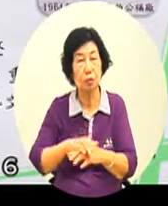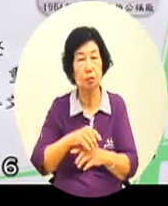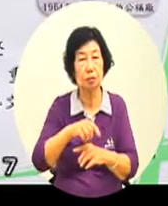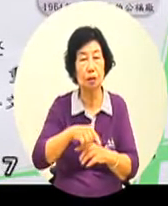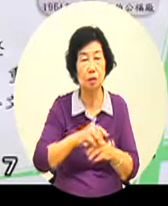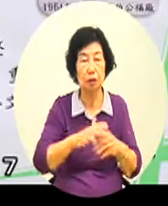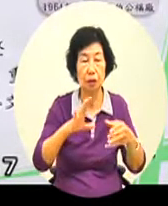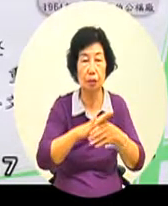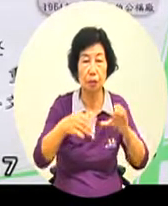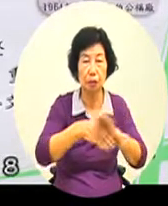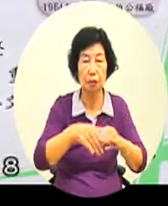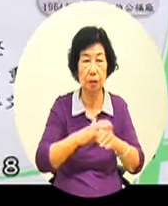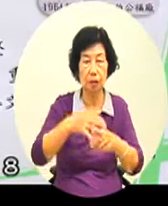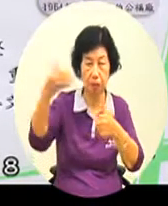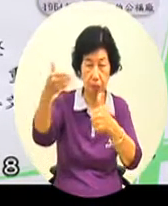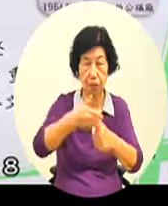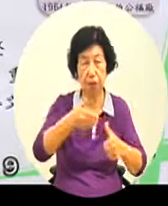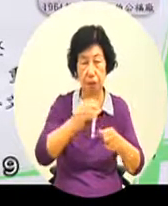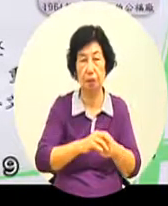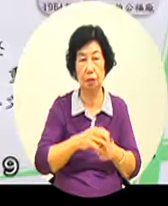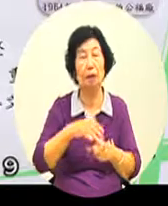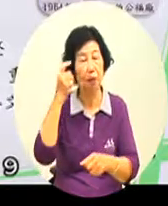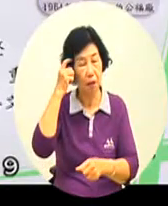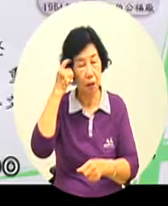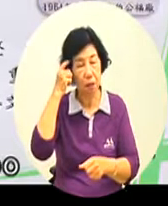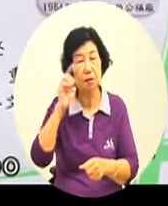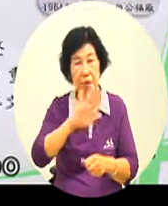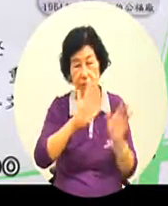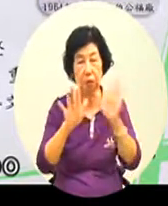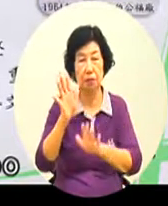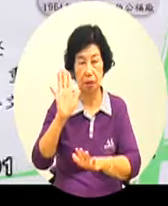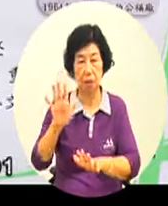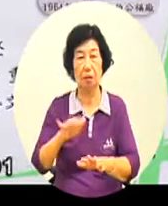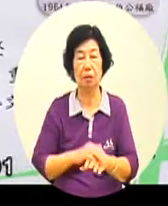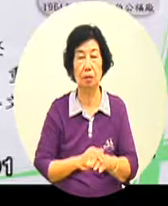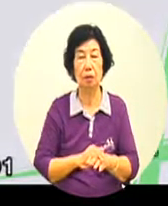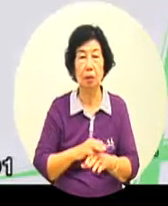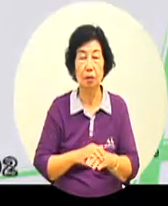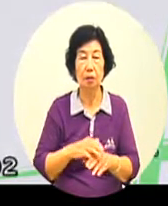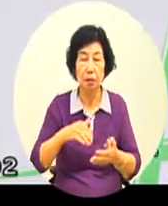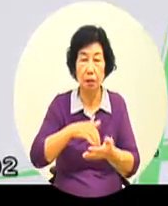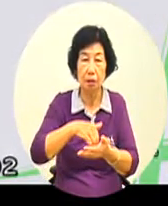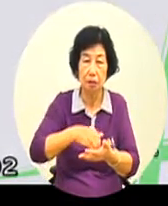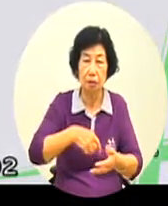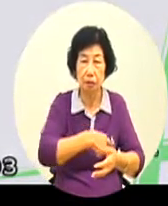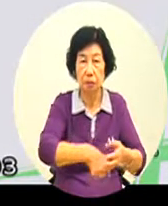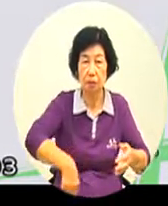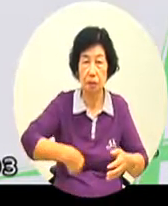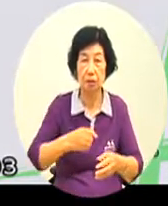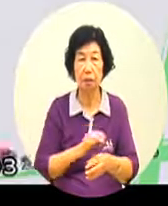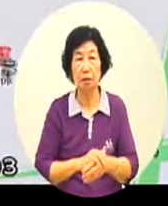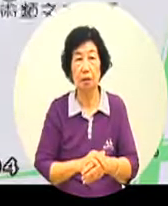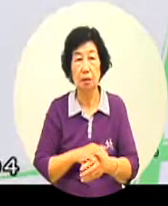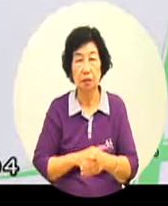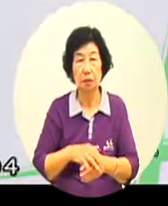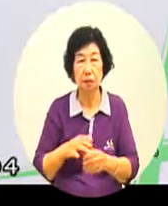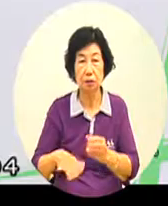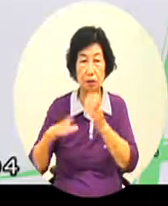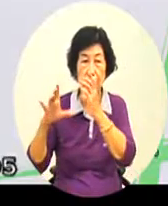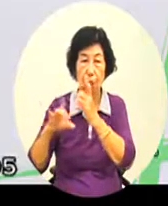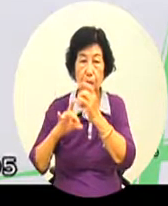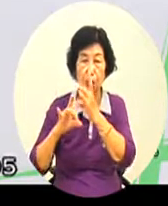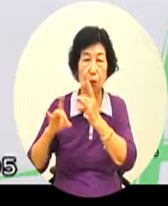化传承的意味哈。那另外呢，在软体的部分呢，比如说像大乐师、百工百业